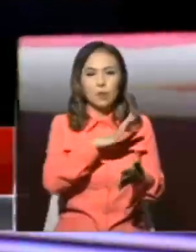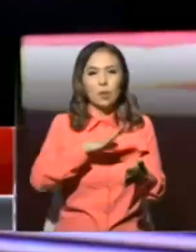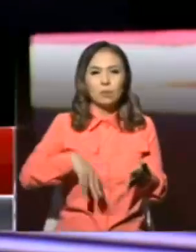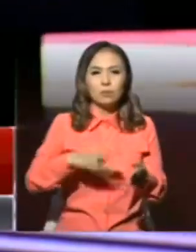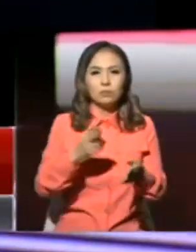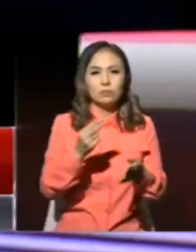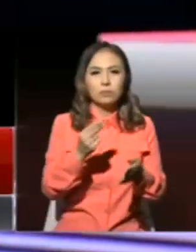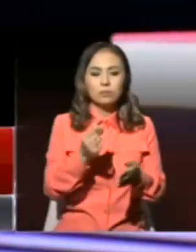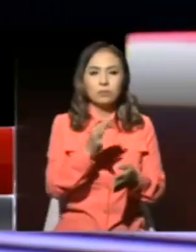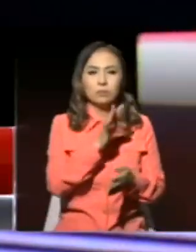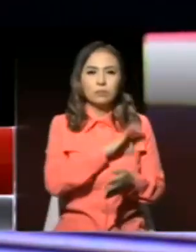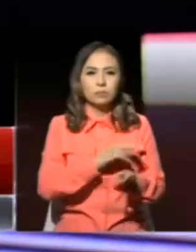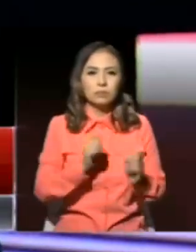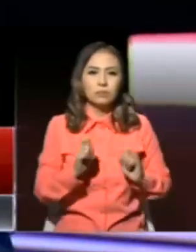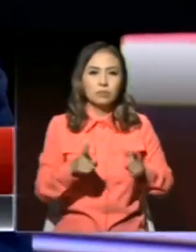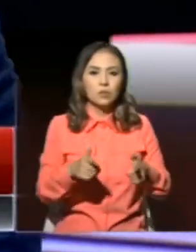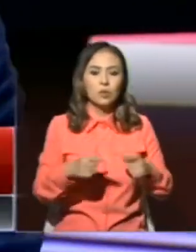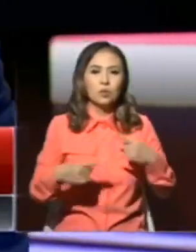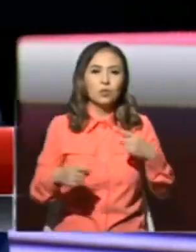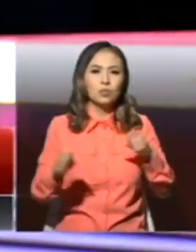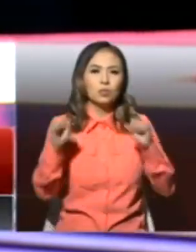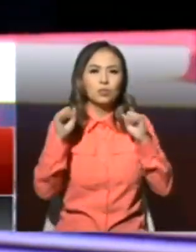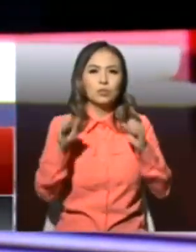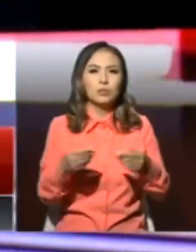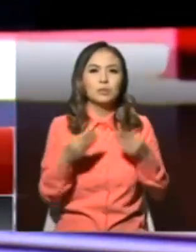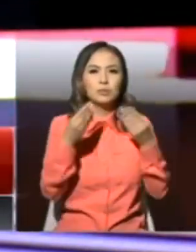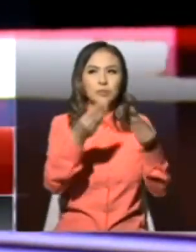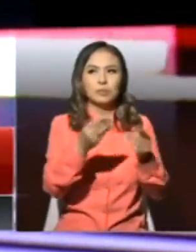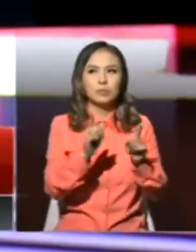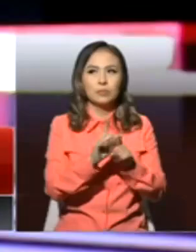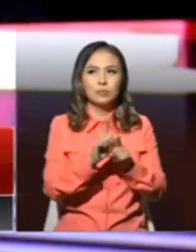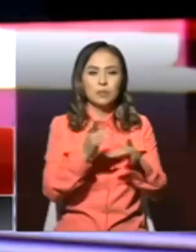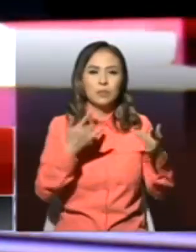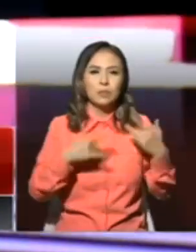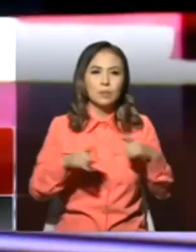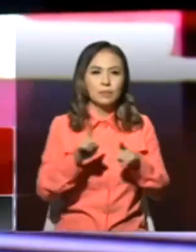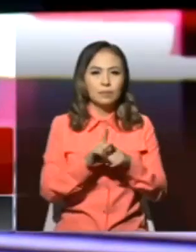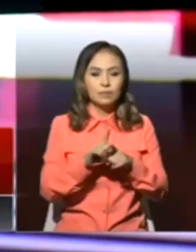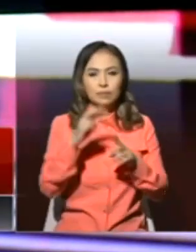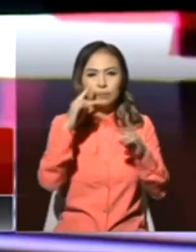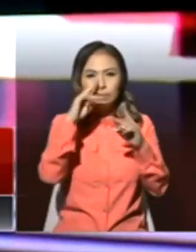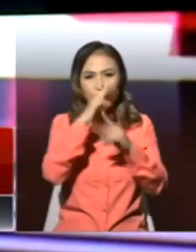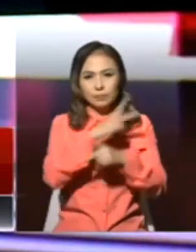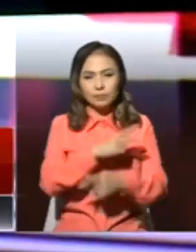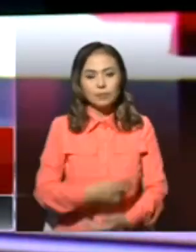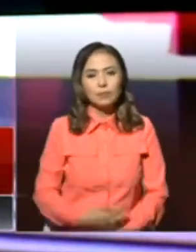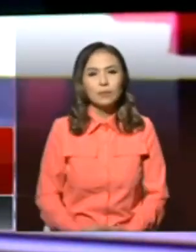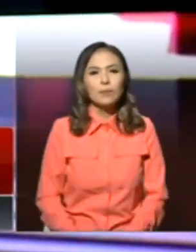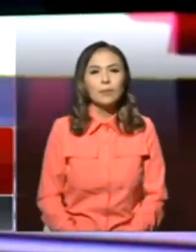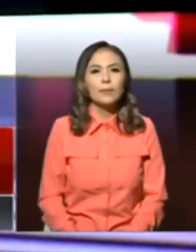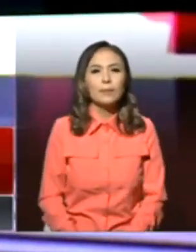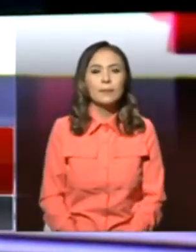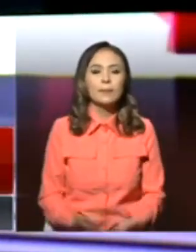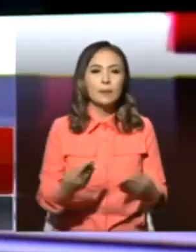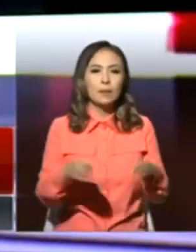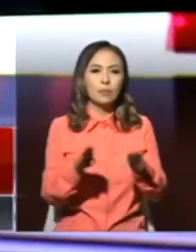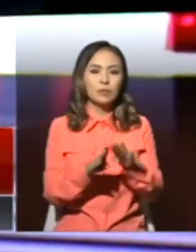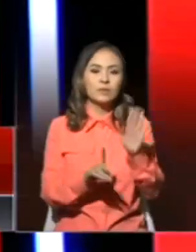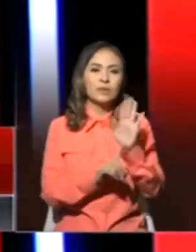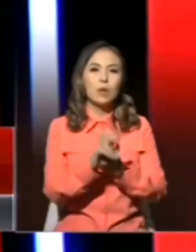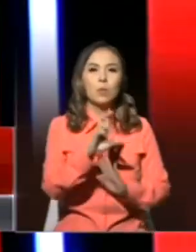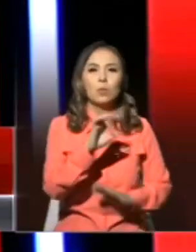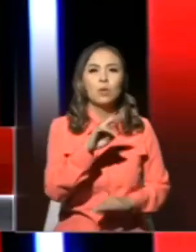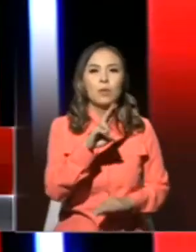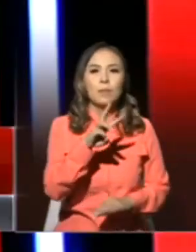түскен ақшаны спортқа беріп жатырмыз деп ақталуы қаншалықты дұрыс? Мұндай қадамдар букмекерлік кеңселердің